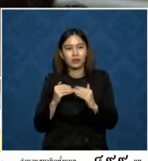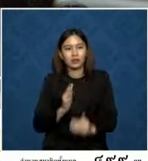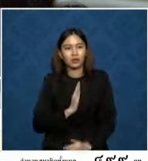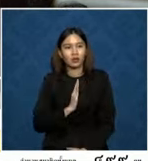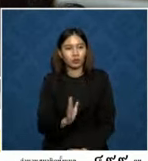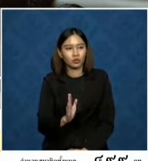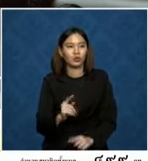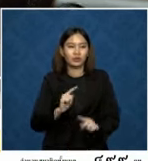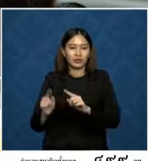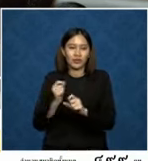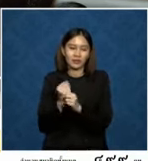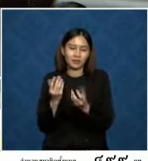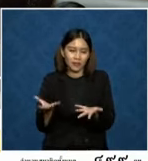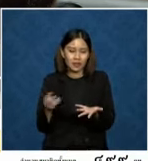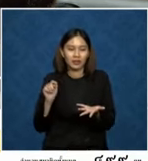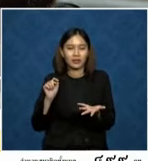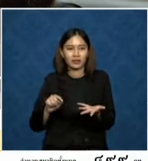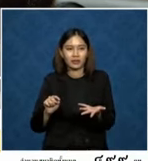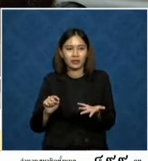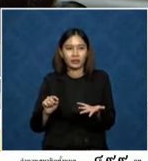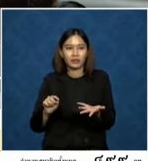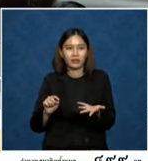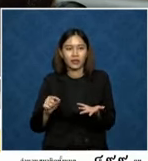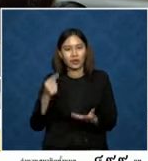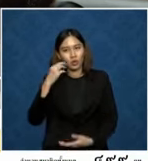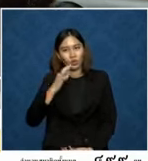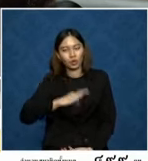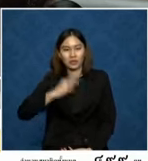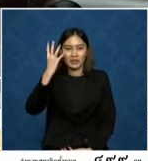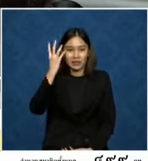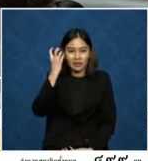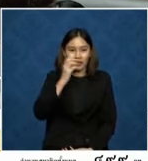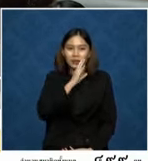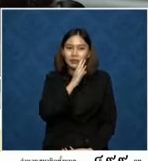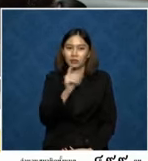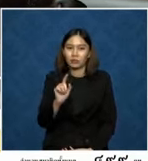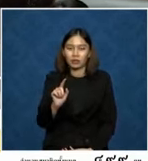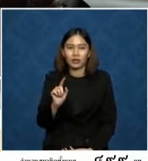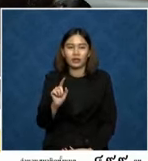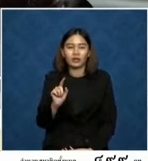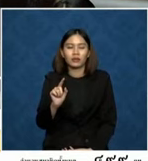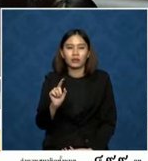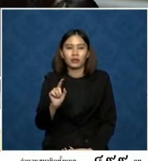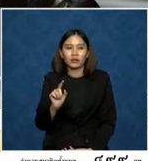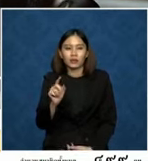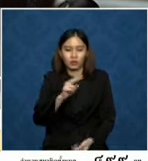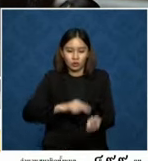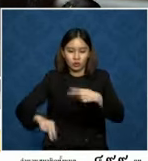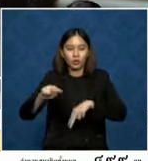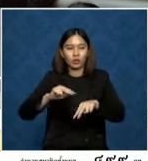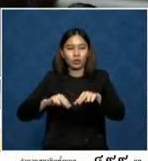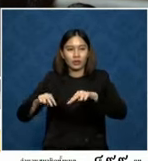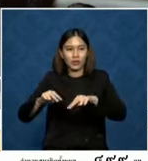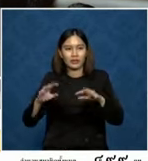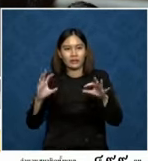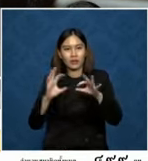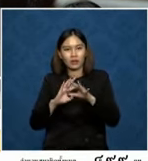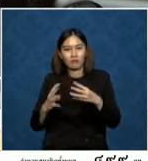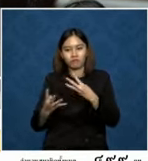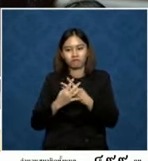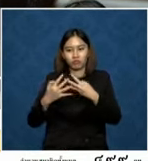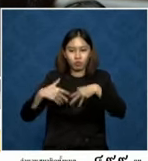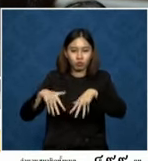าตรงนี้อย่างไรนี่ก็คือสิ่งที่กังวลนะครับว่าถ้าหากว่าเราดูแลนะครับเรื่องของการปล่อยโ